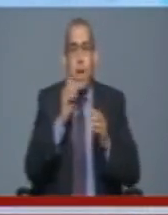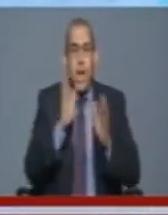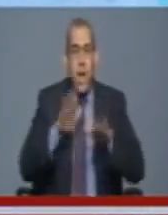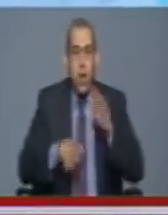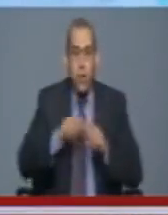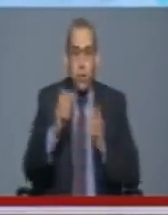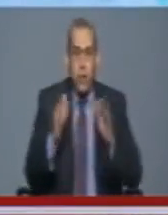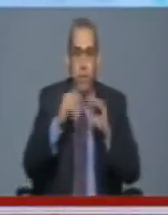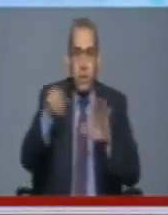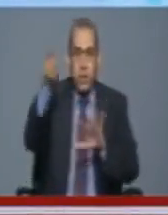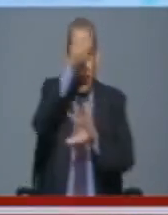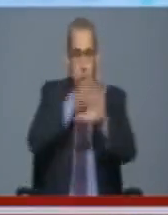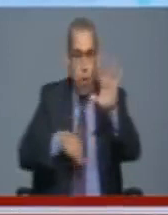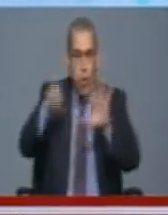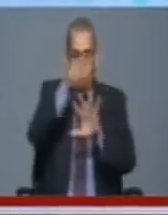مساحة مصر